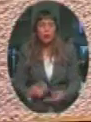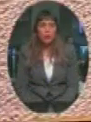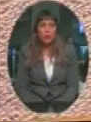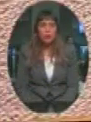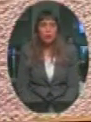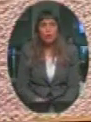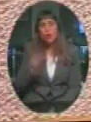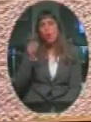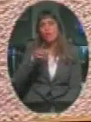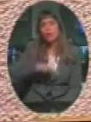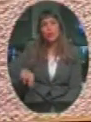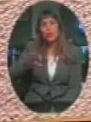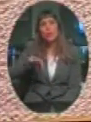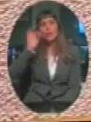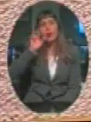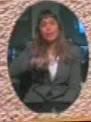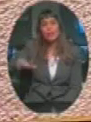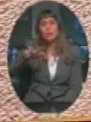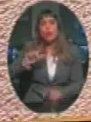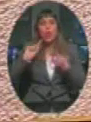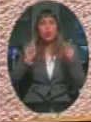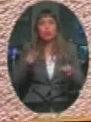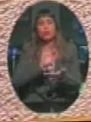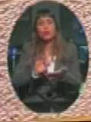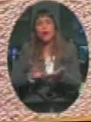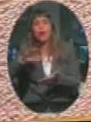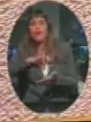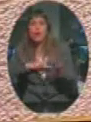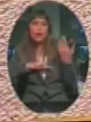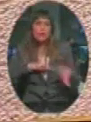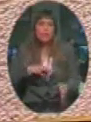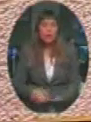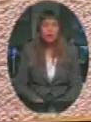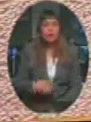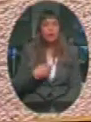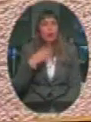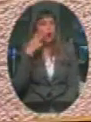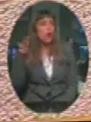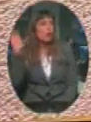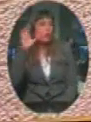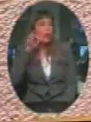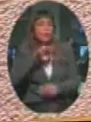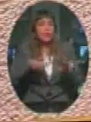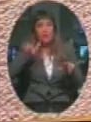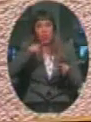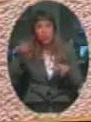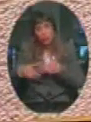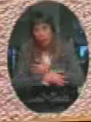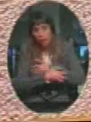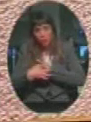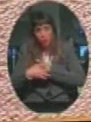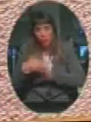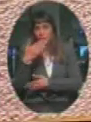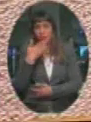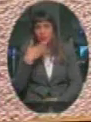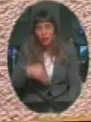ציבור להגיש דוח רווח והפסד, אבל כשאני רואה ושומע את מצב החלשים במדינת